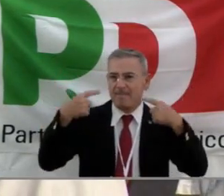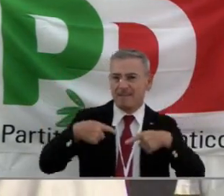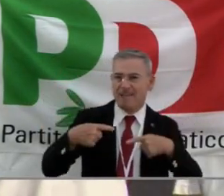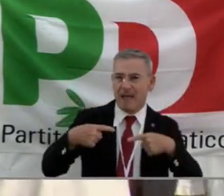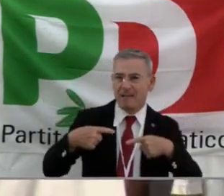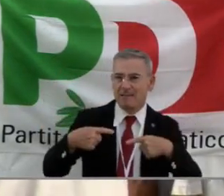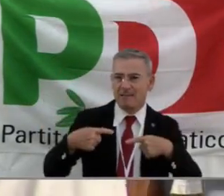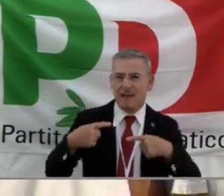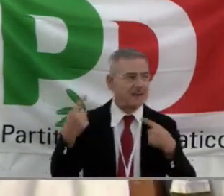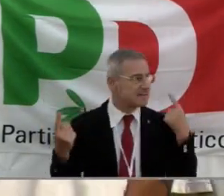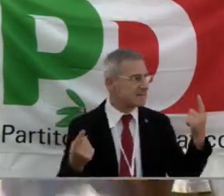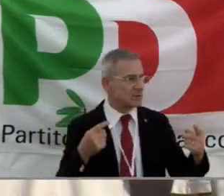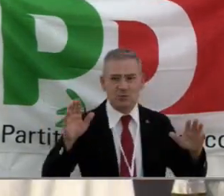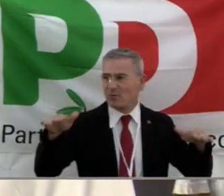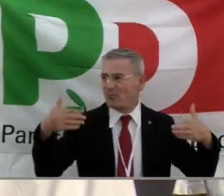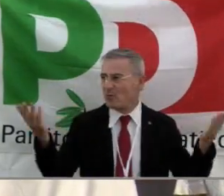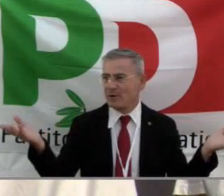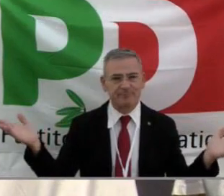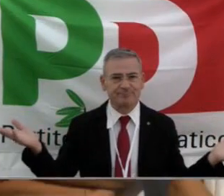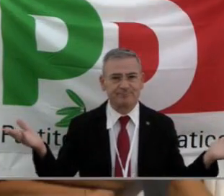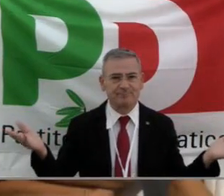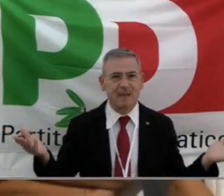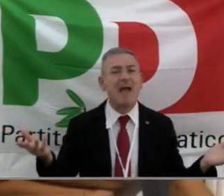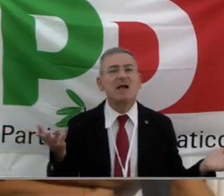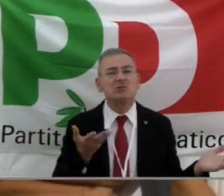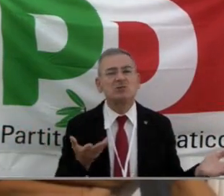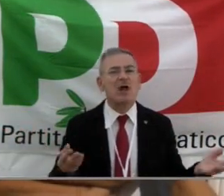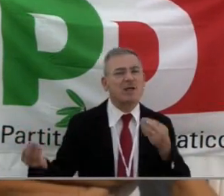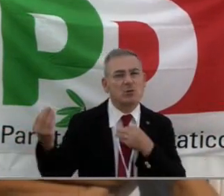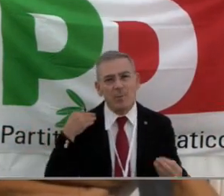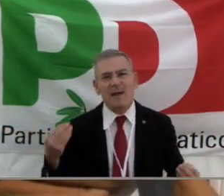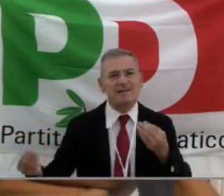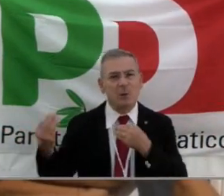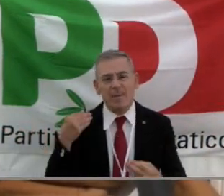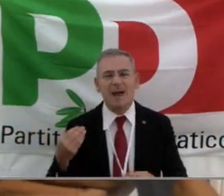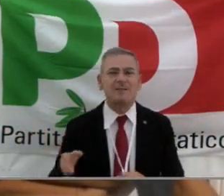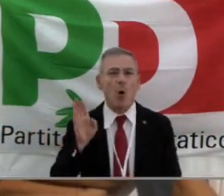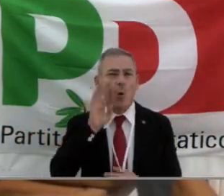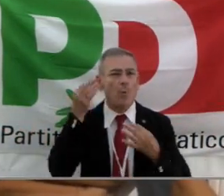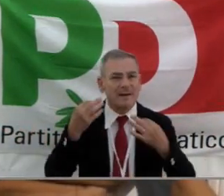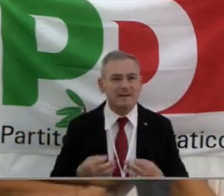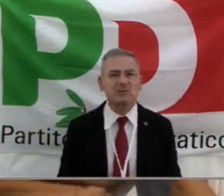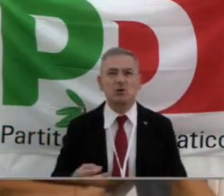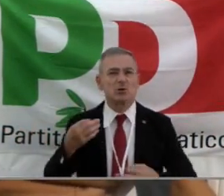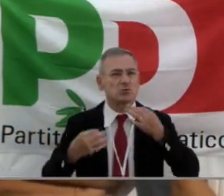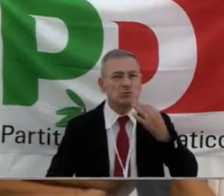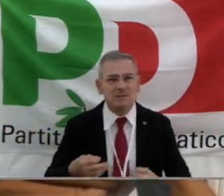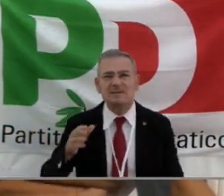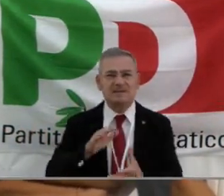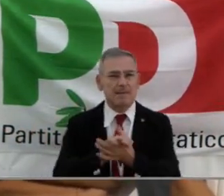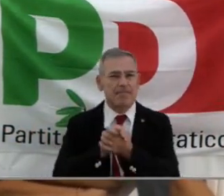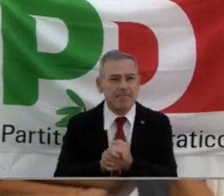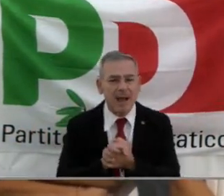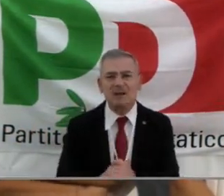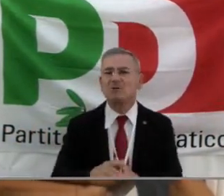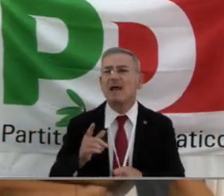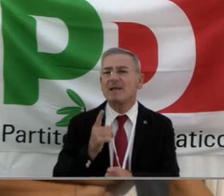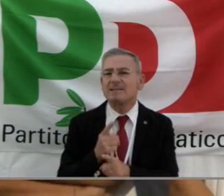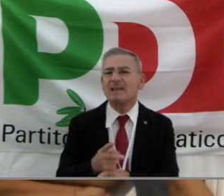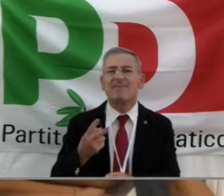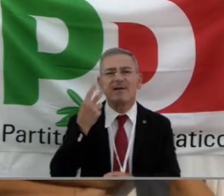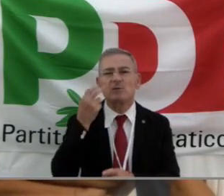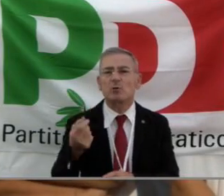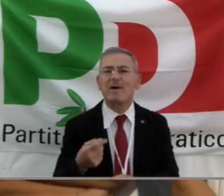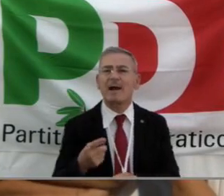sta accadendo. C'è una domanda di umanizzazione, di giustizia, di pace che deve trovare una voce e deve trovare